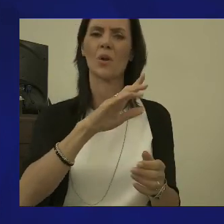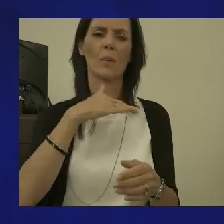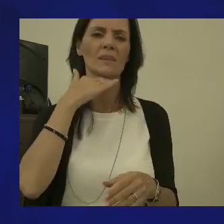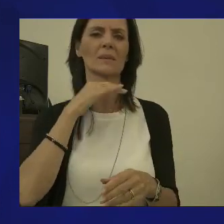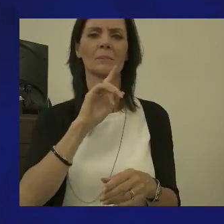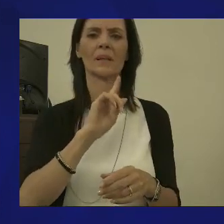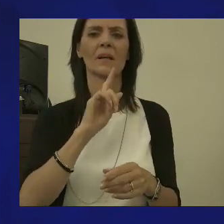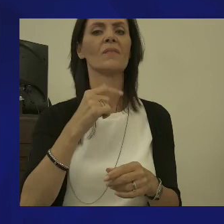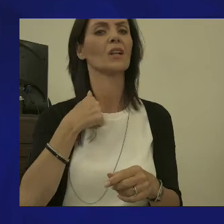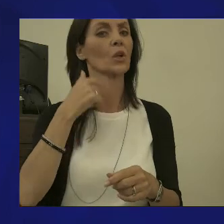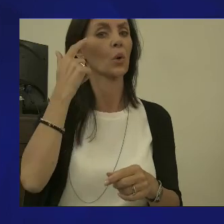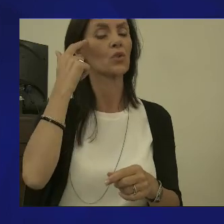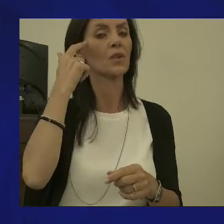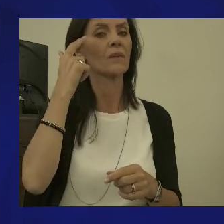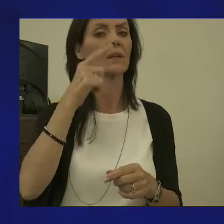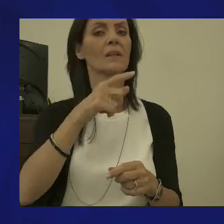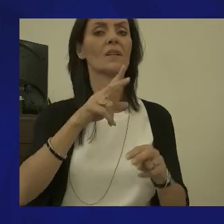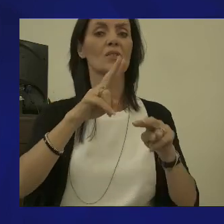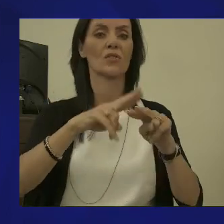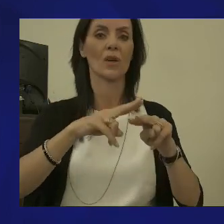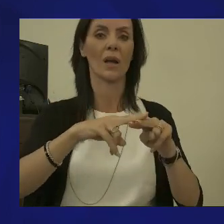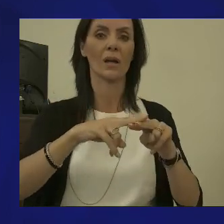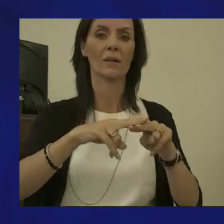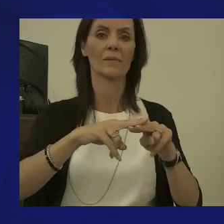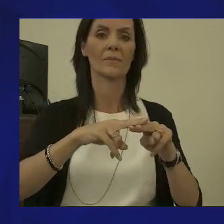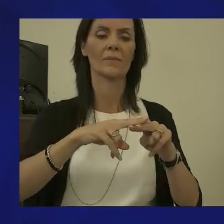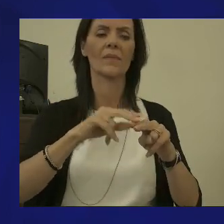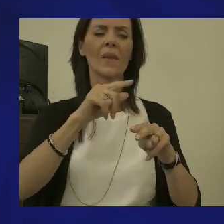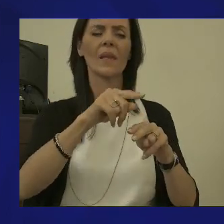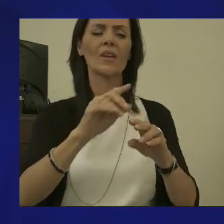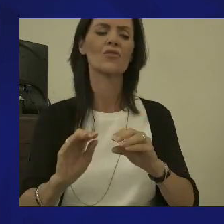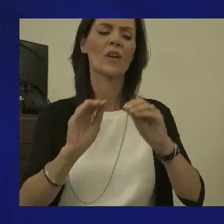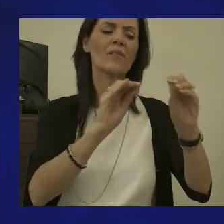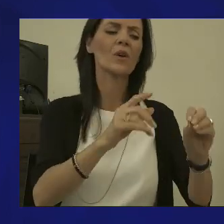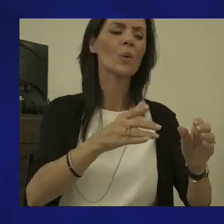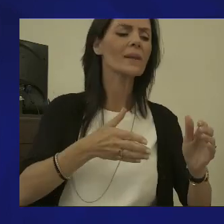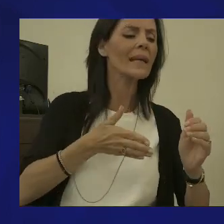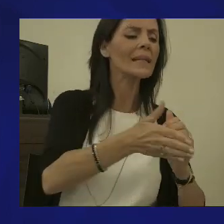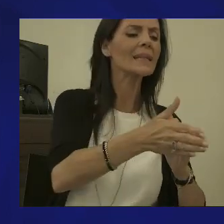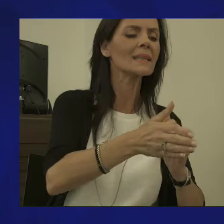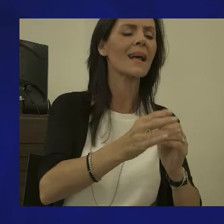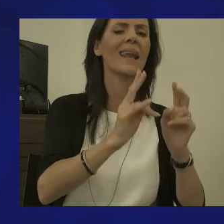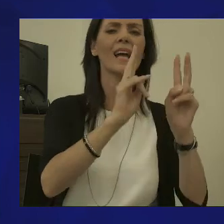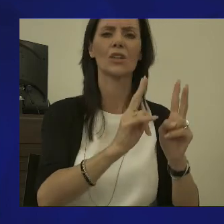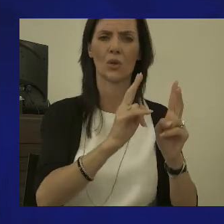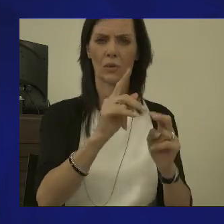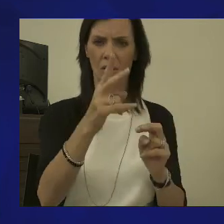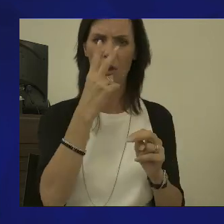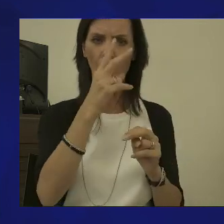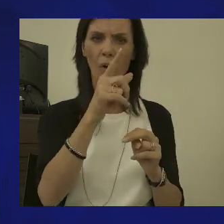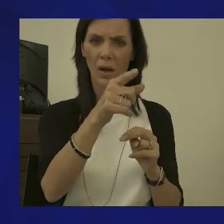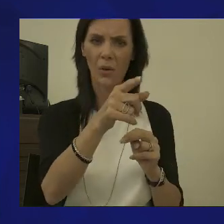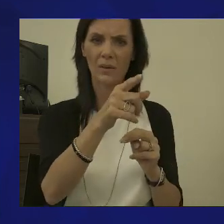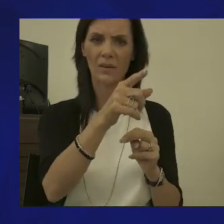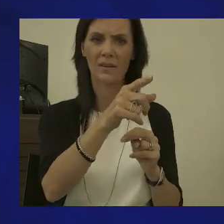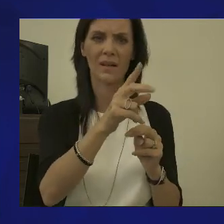יותר מכך, לאחר מכן הסתבר לנו שהעבירו את הכניסה לחניון לצד השני. אתה יכול להראות את התוכנית